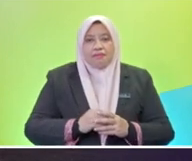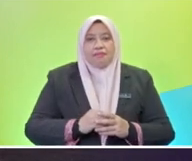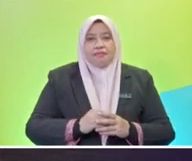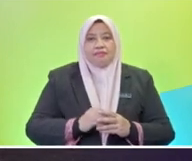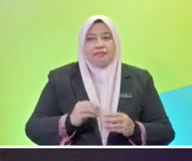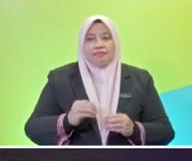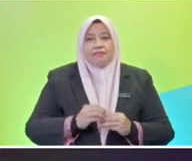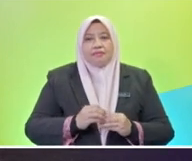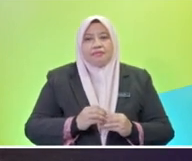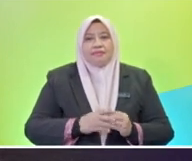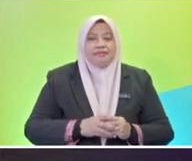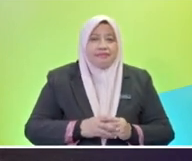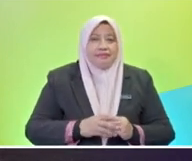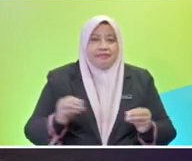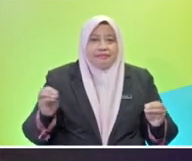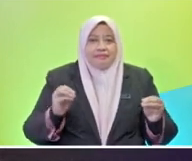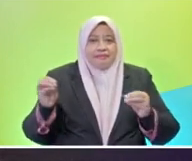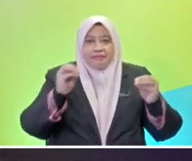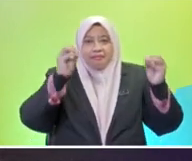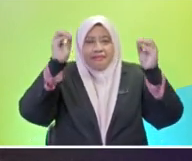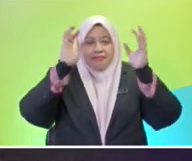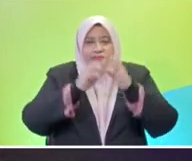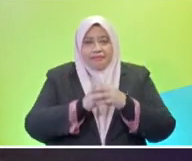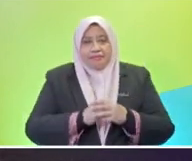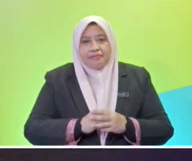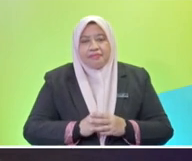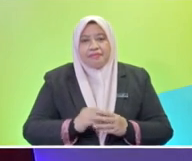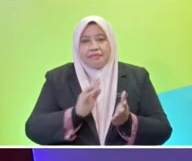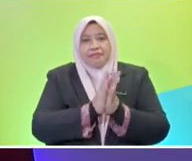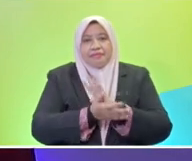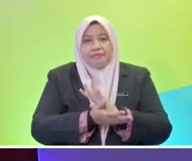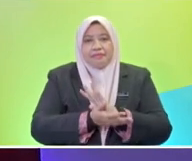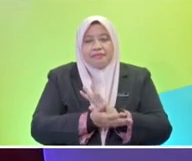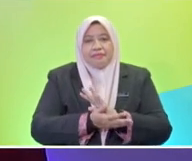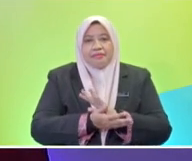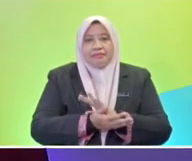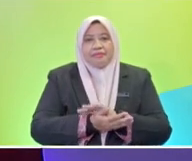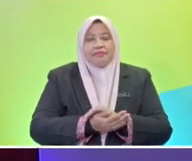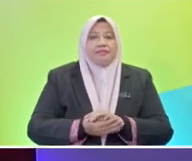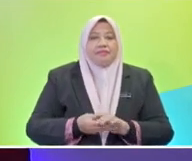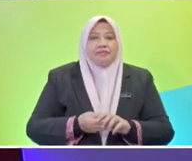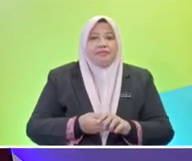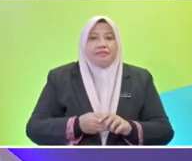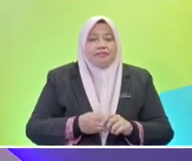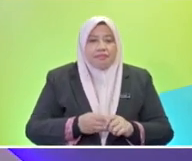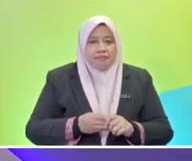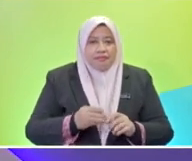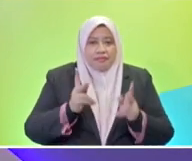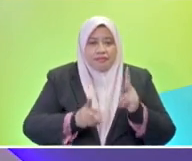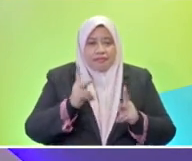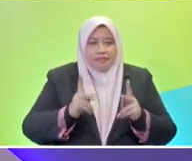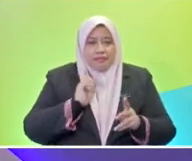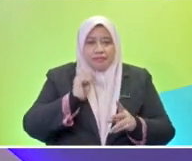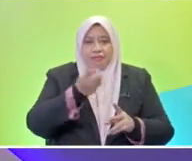Gas oksigen. Ada tiun-tiun sikit. Okey. Jadi, secara tak langsung, kalau